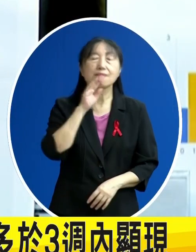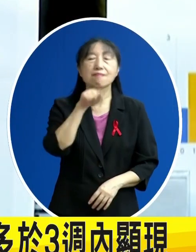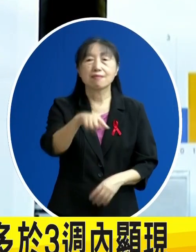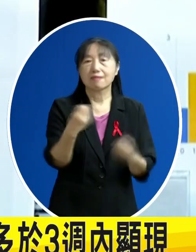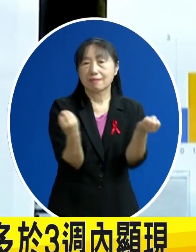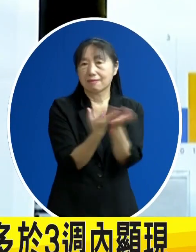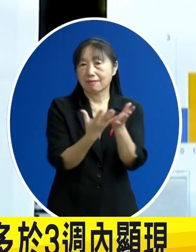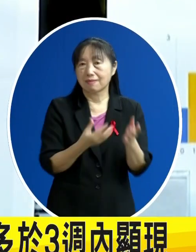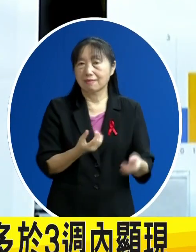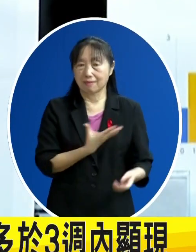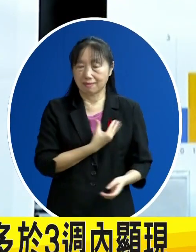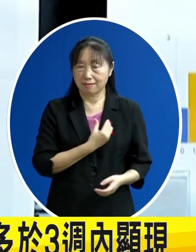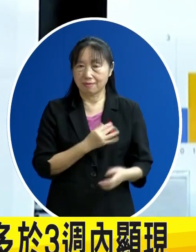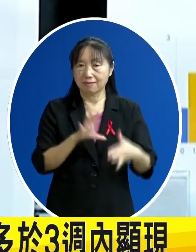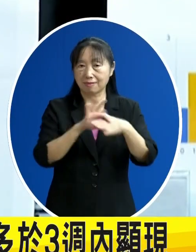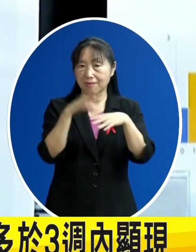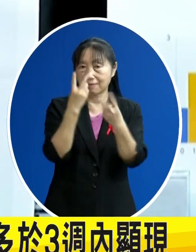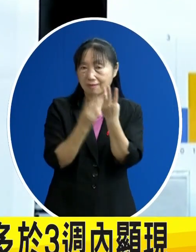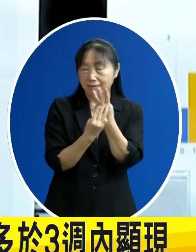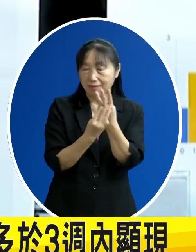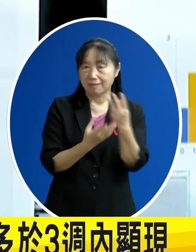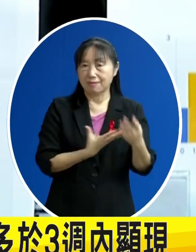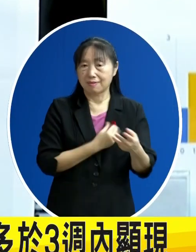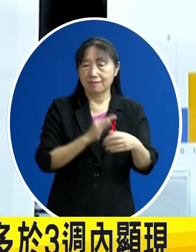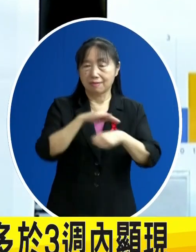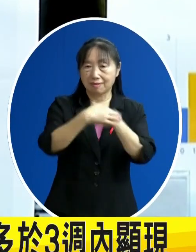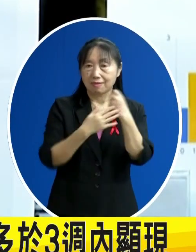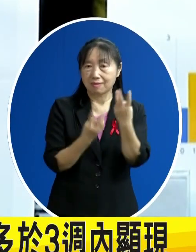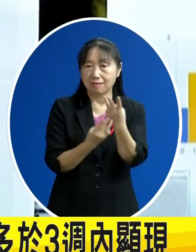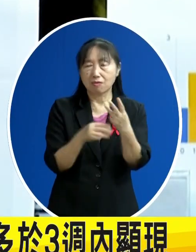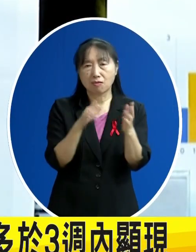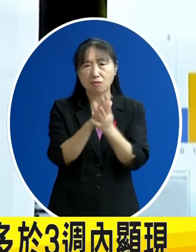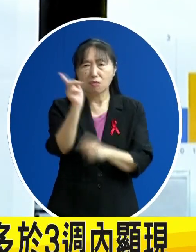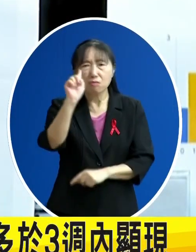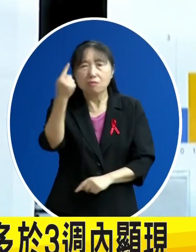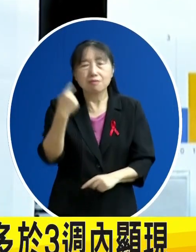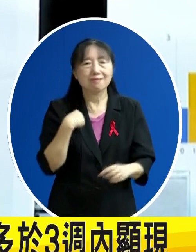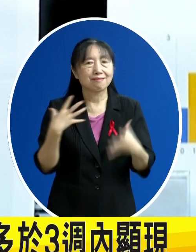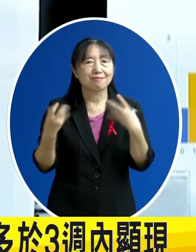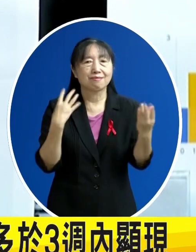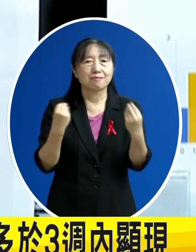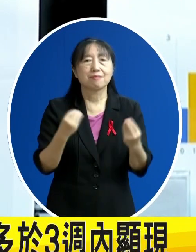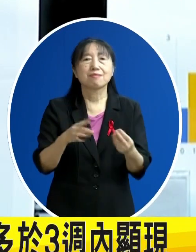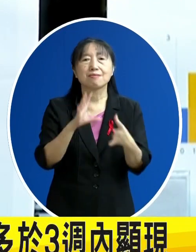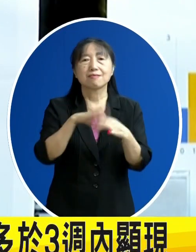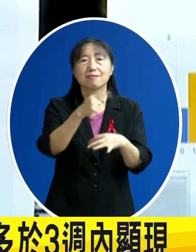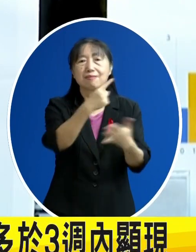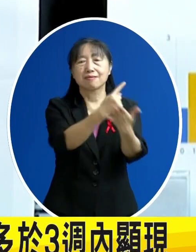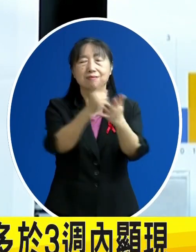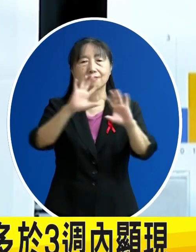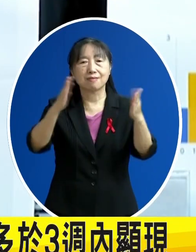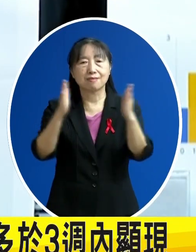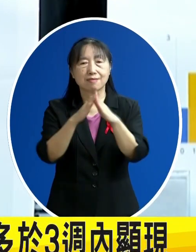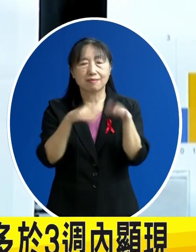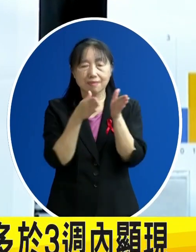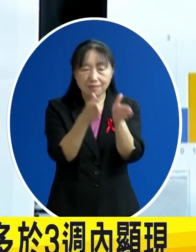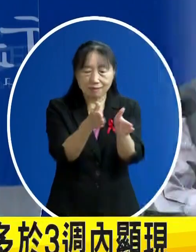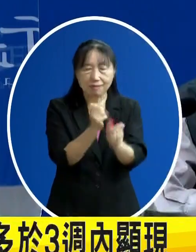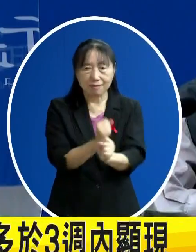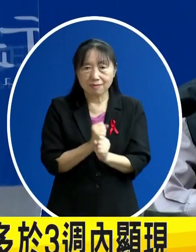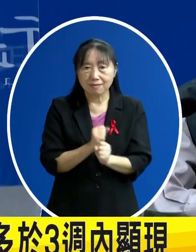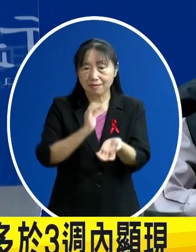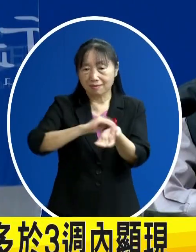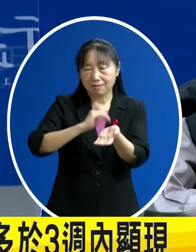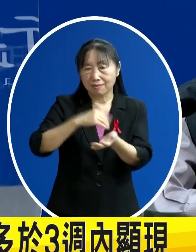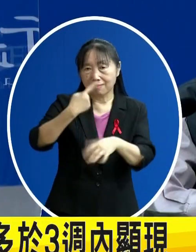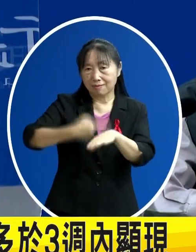是心包膜炎，它实际的发生率其实还不清楚。那因为各国的不同的监测系统、医疗体系